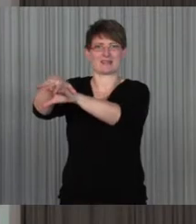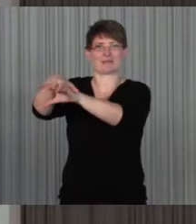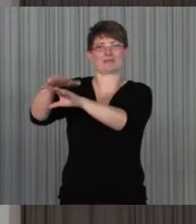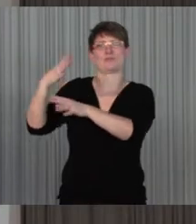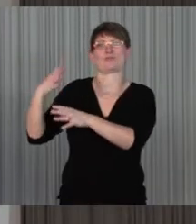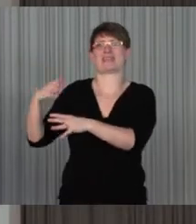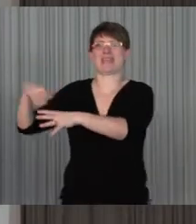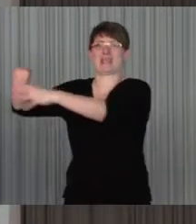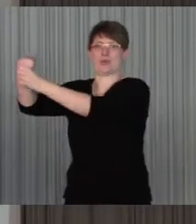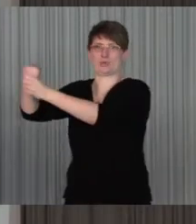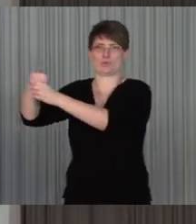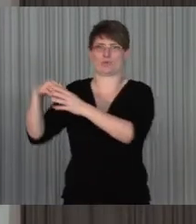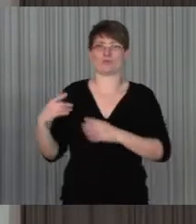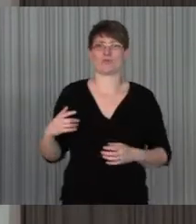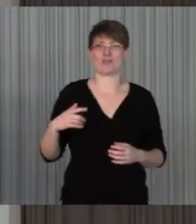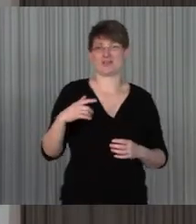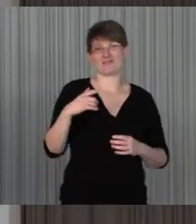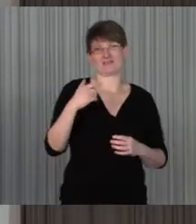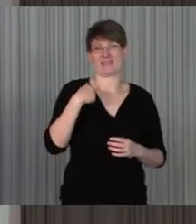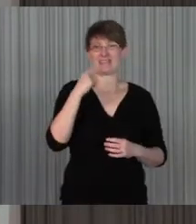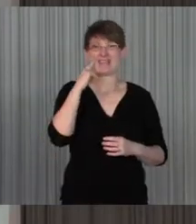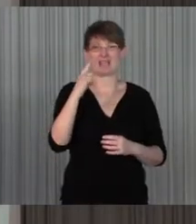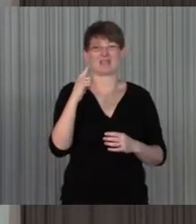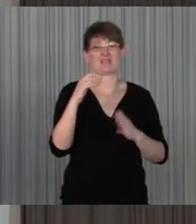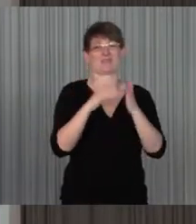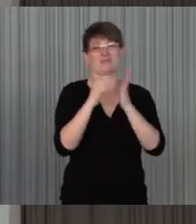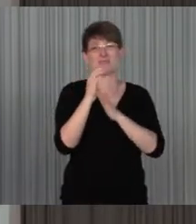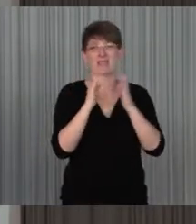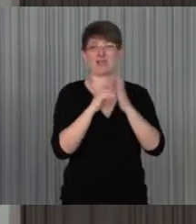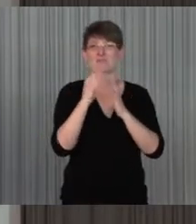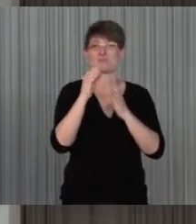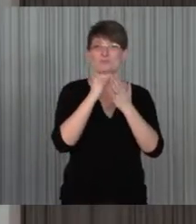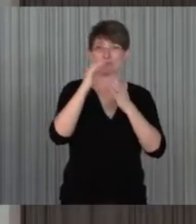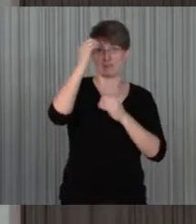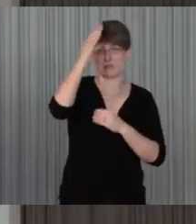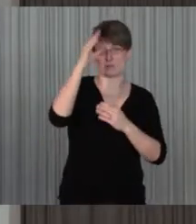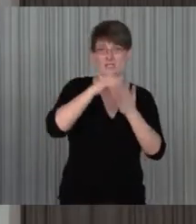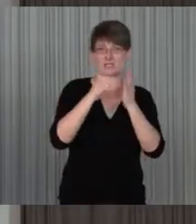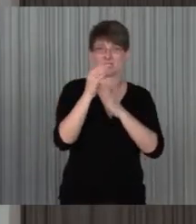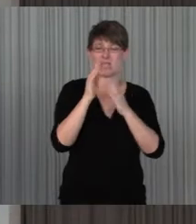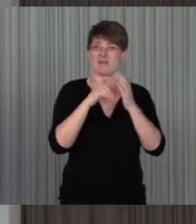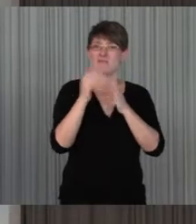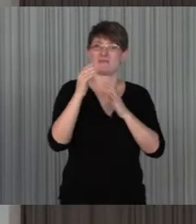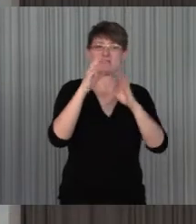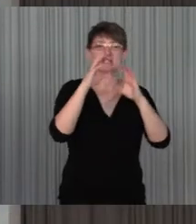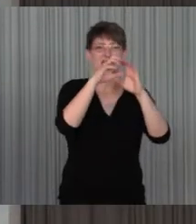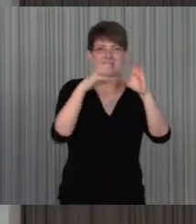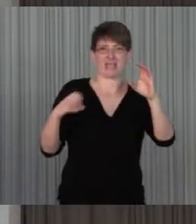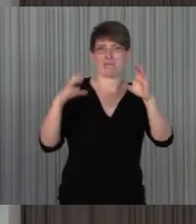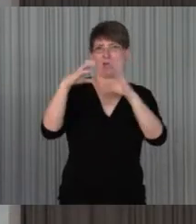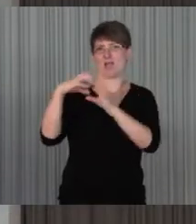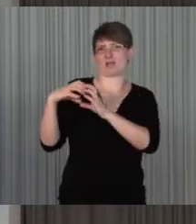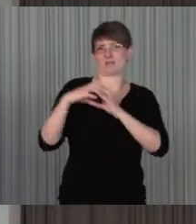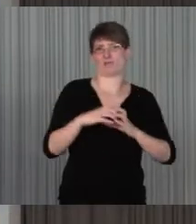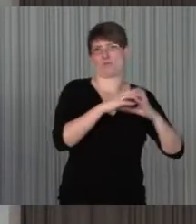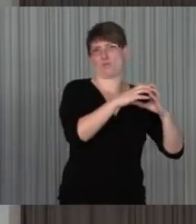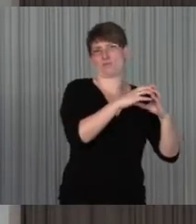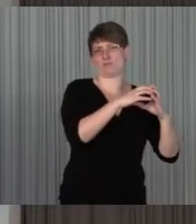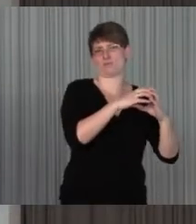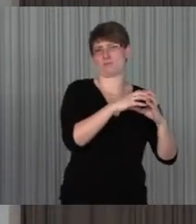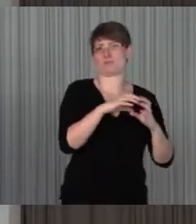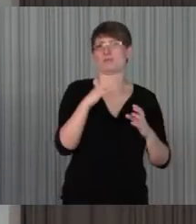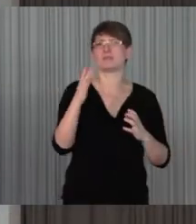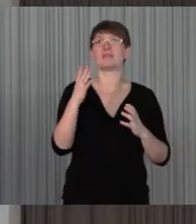existiert, man geht in verschiedene Schulen, man fühlt sich die Zeit und Freizeit separiert, man hat auch